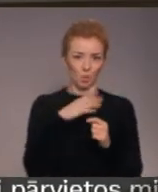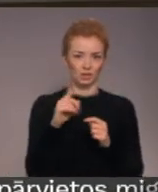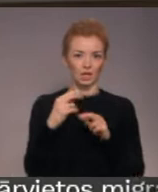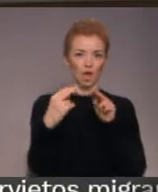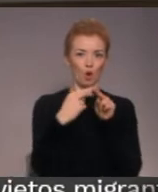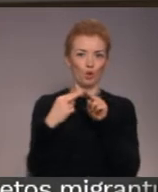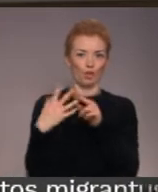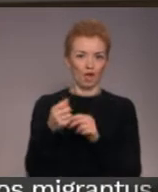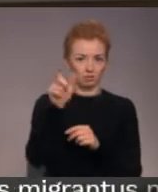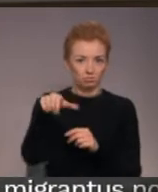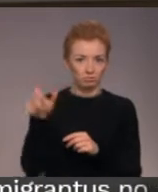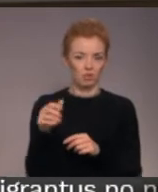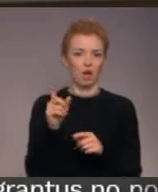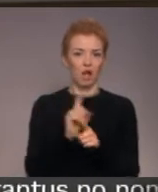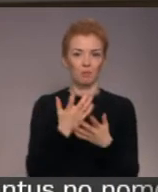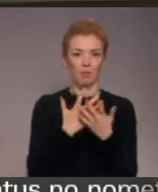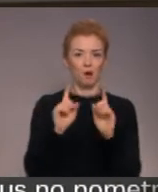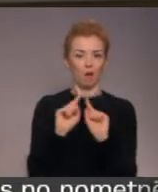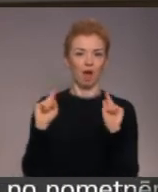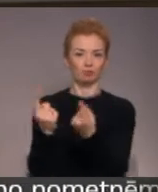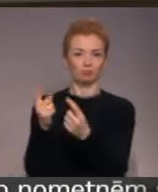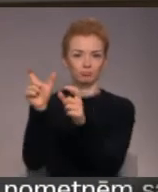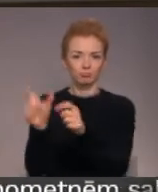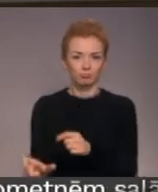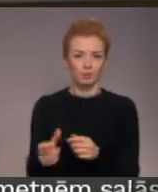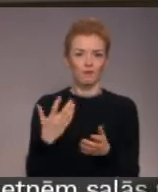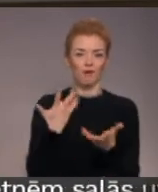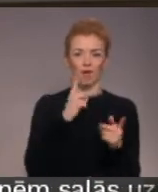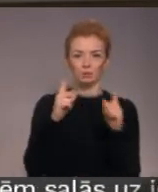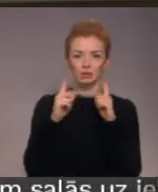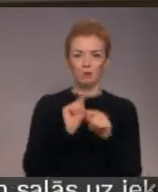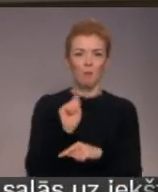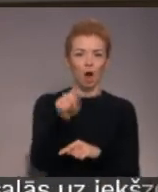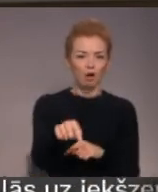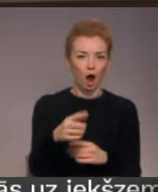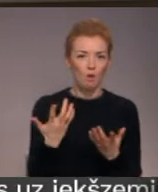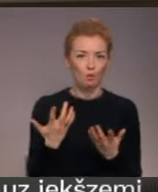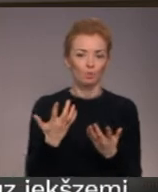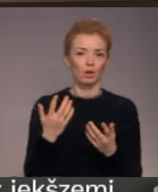par fizisko aizturēšanu, teiksim, administratīvo pārkāpumu jomā vai to pašu